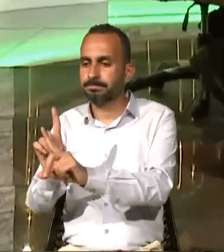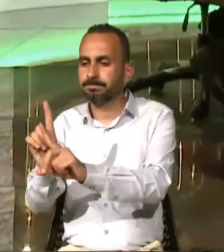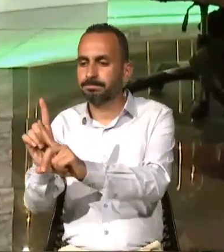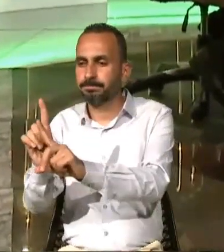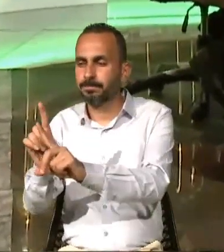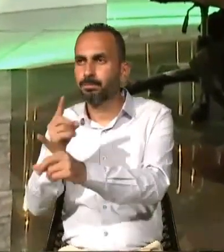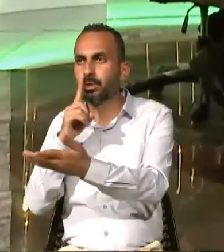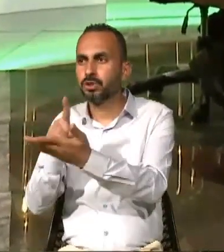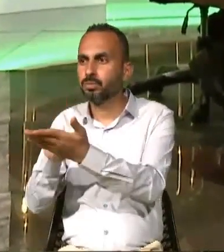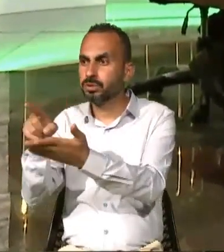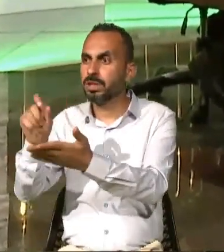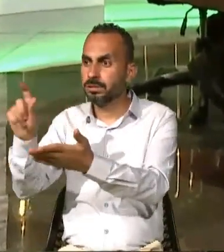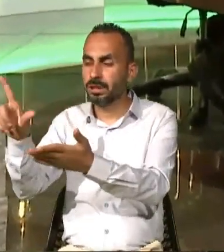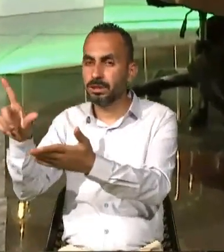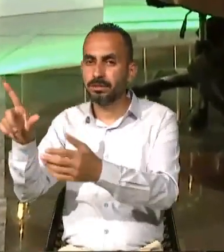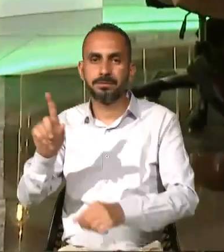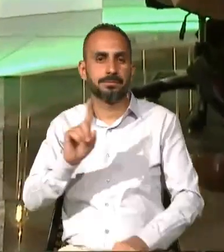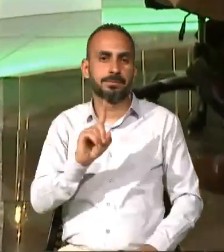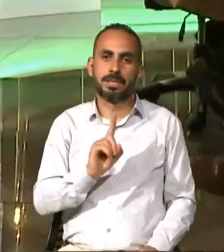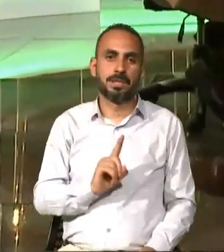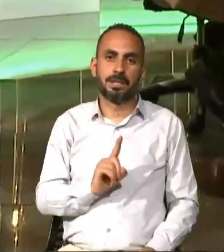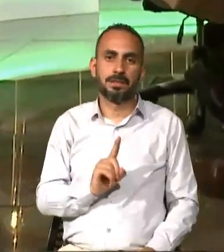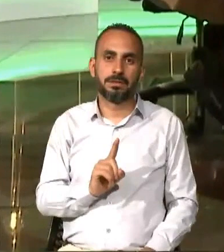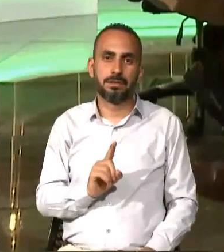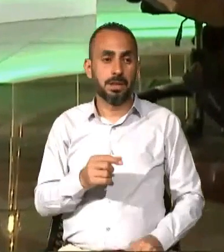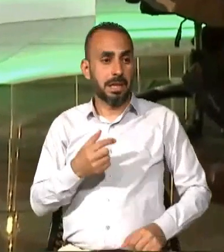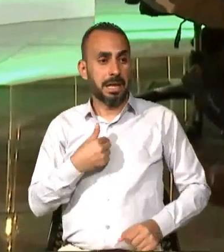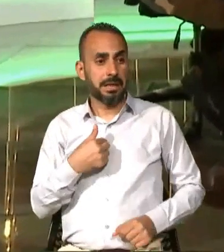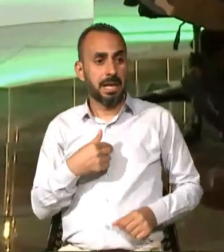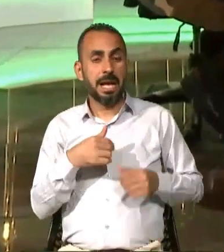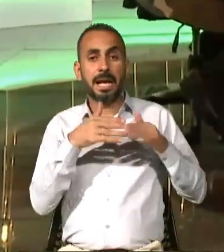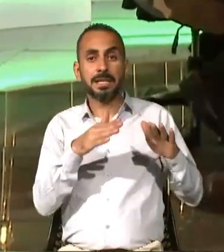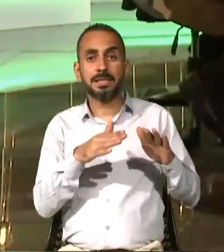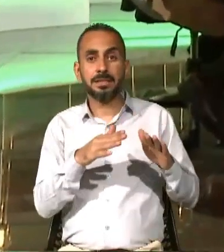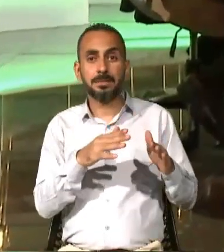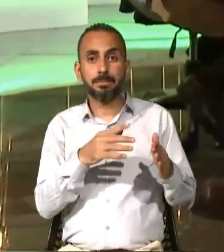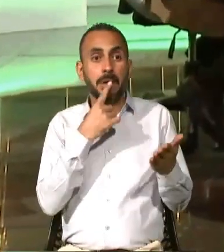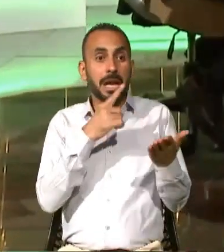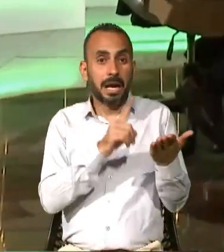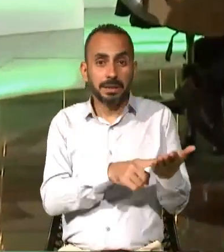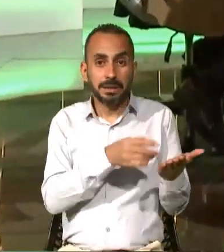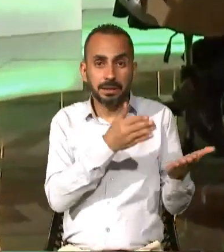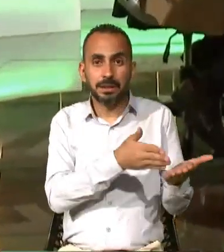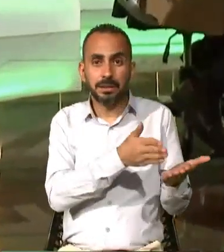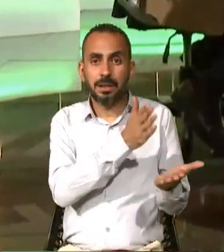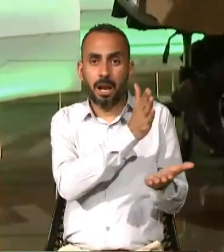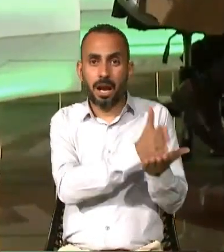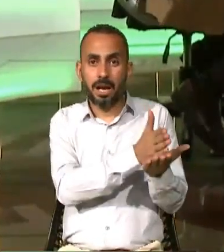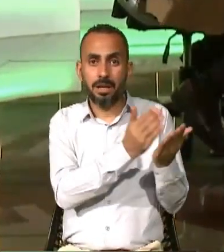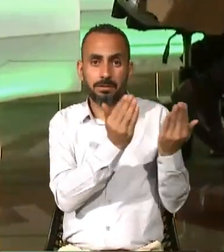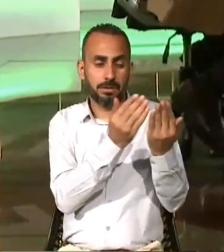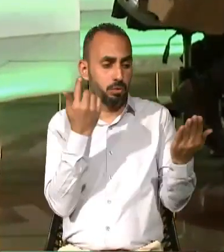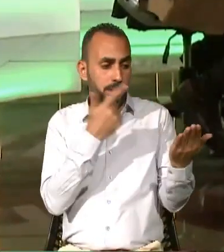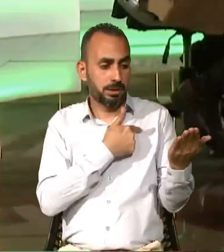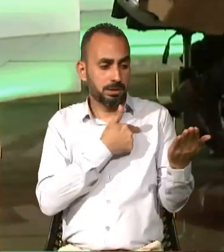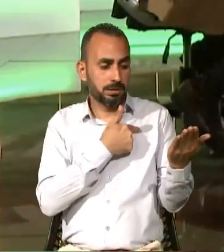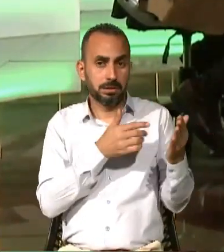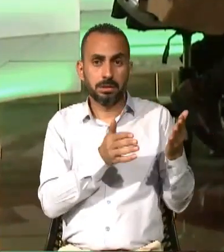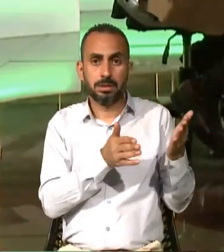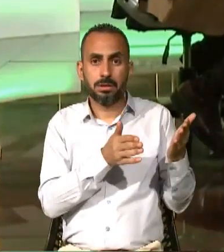لا مش حقيقي. هو أنا أسيب الحقيقي وآجي للمزيف؟ طب ما بدل ما اقول انه